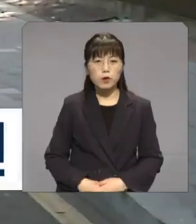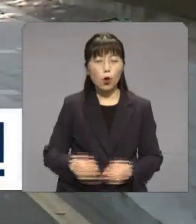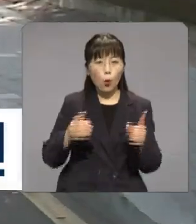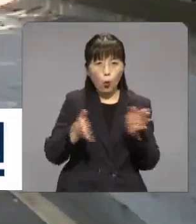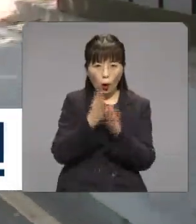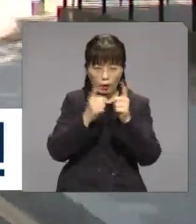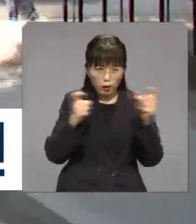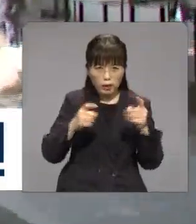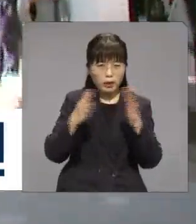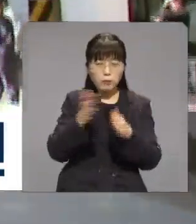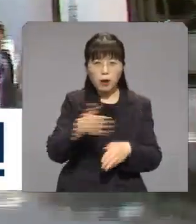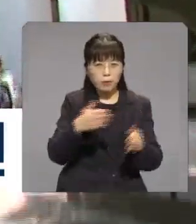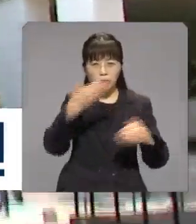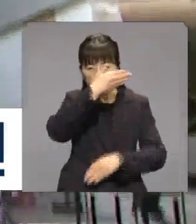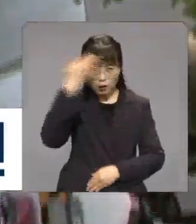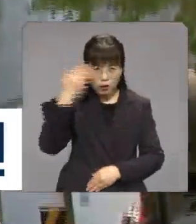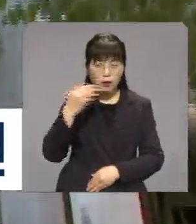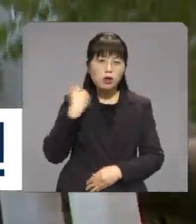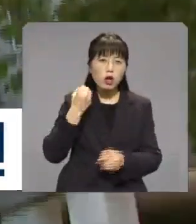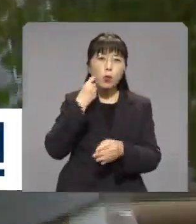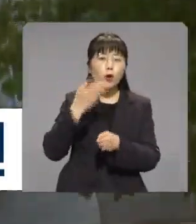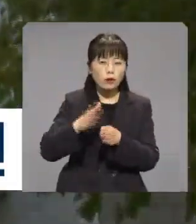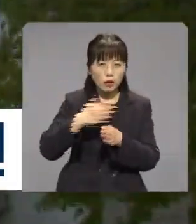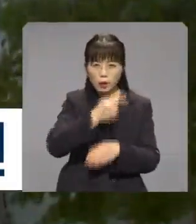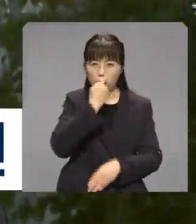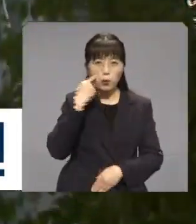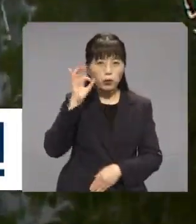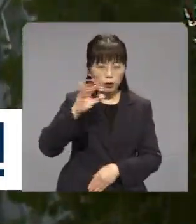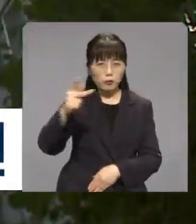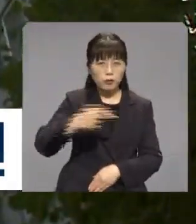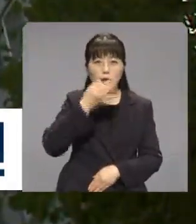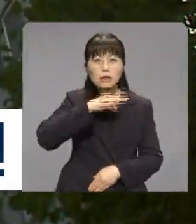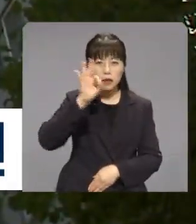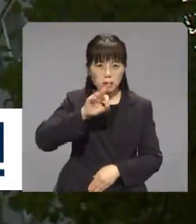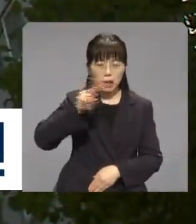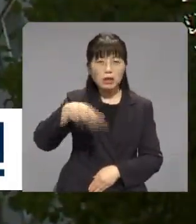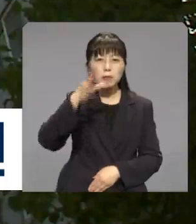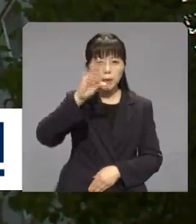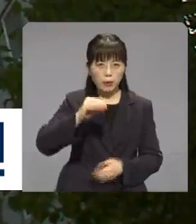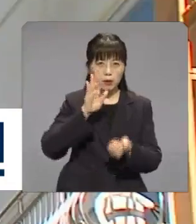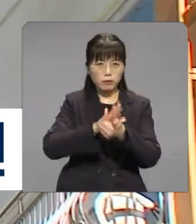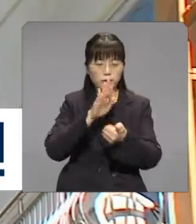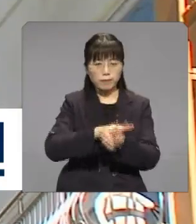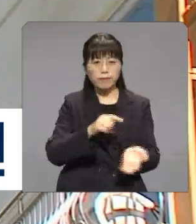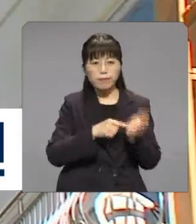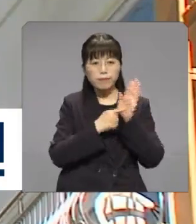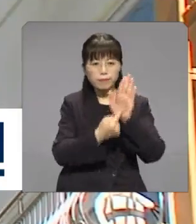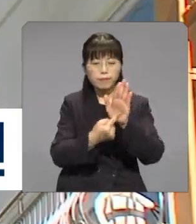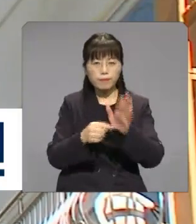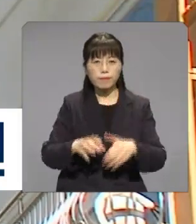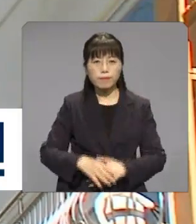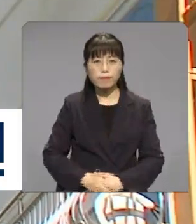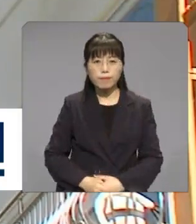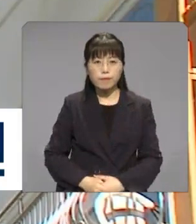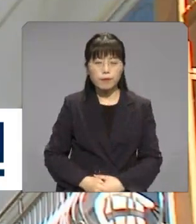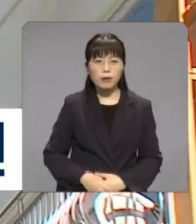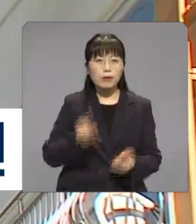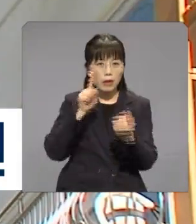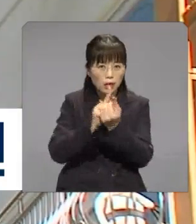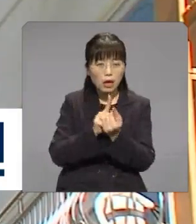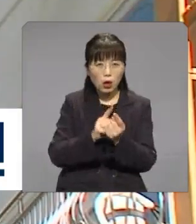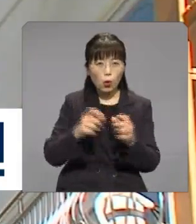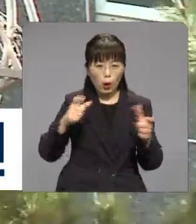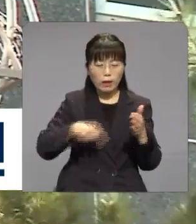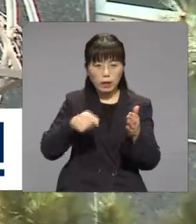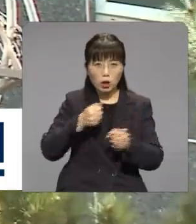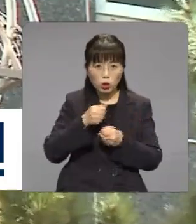화성시는 무주택 청년에게 전월세 보증금 대출 이자를 최대 200만 원까지 지원한다고 밝혔습니다 대상은